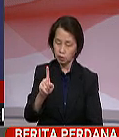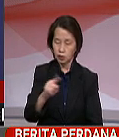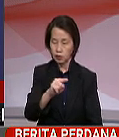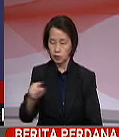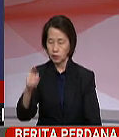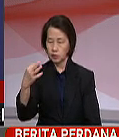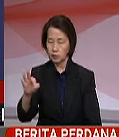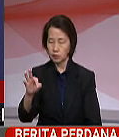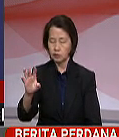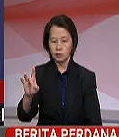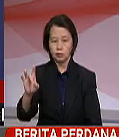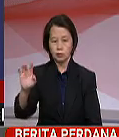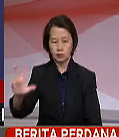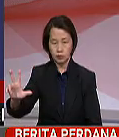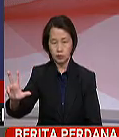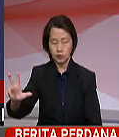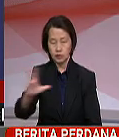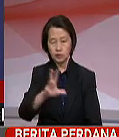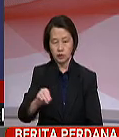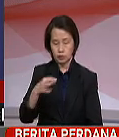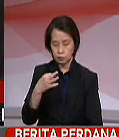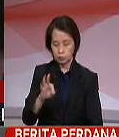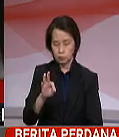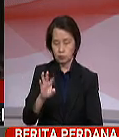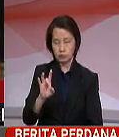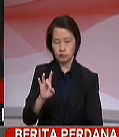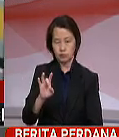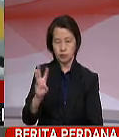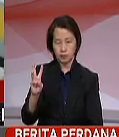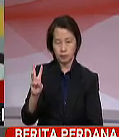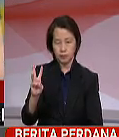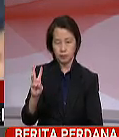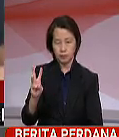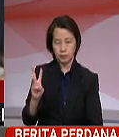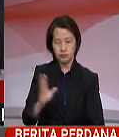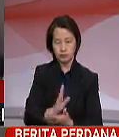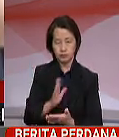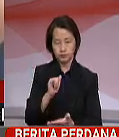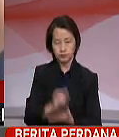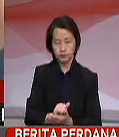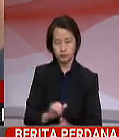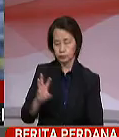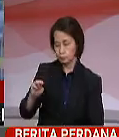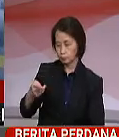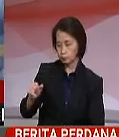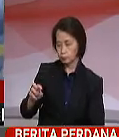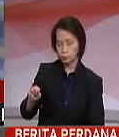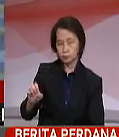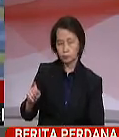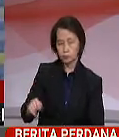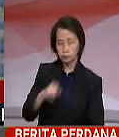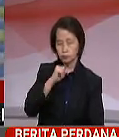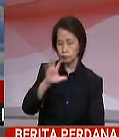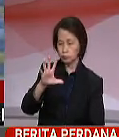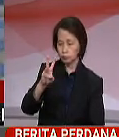hingga 1983 dan 1986. Sementara itu, Durakovic, 56 tahun,